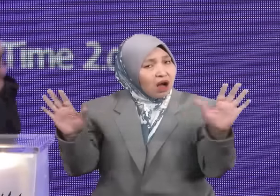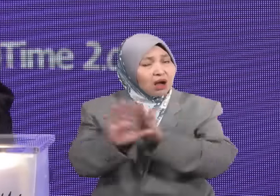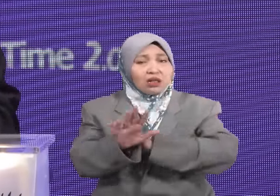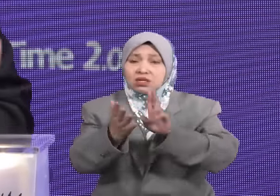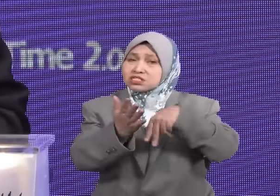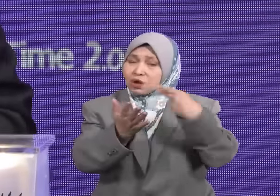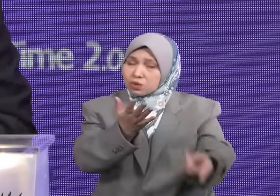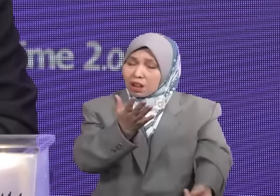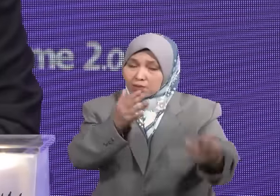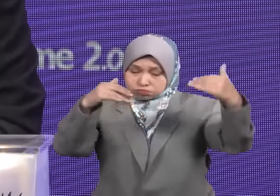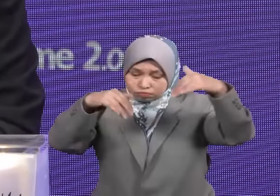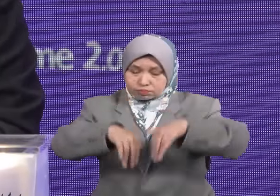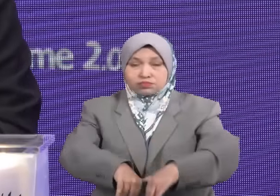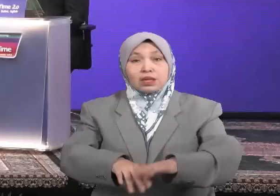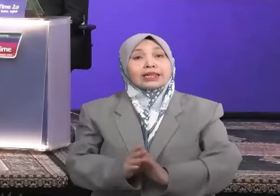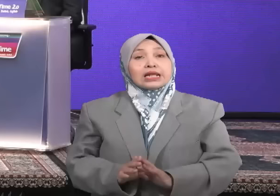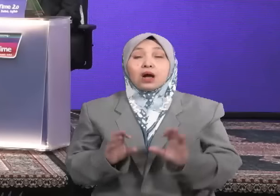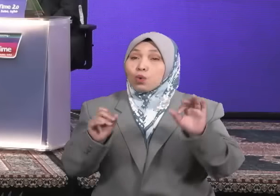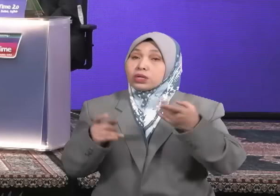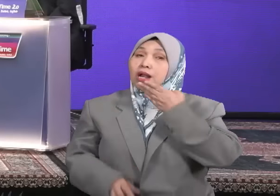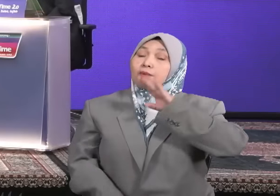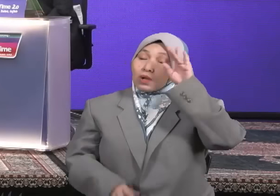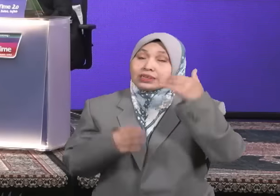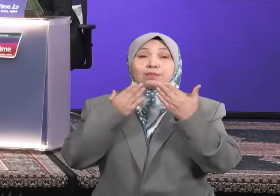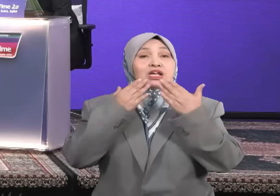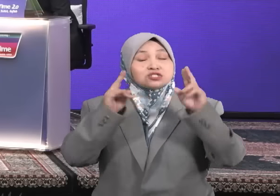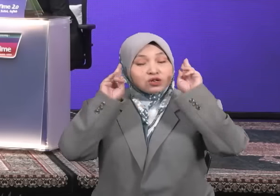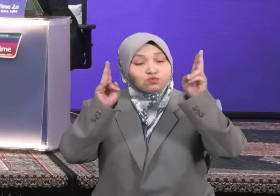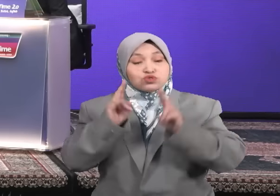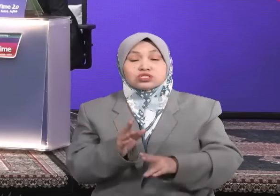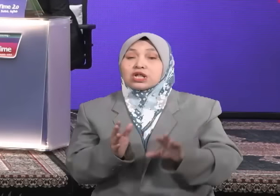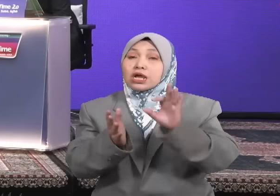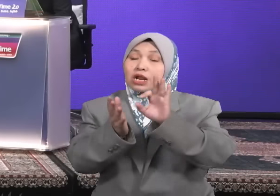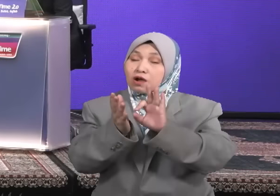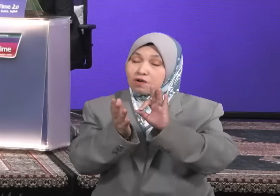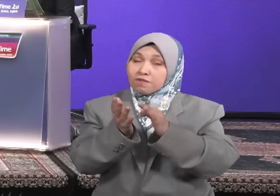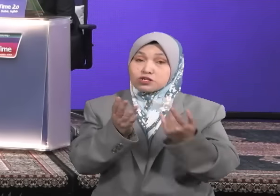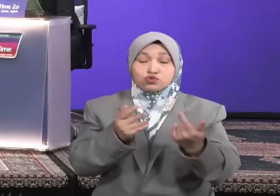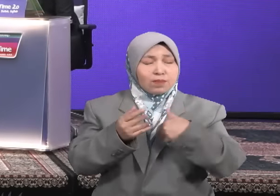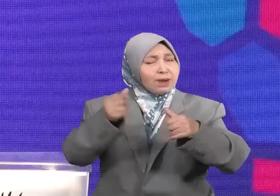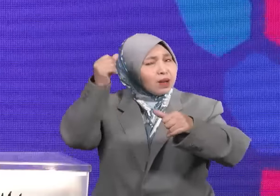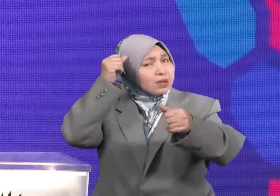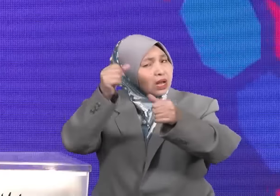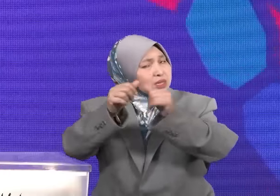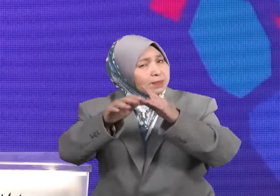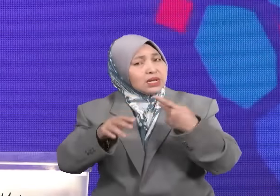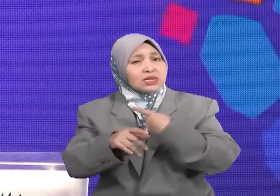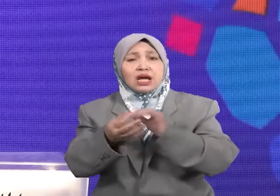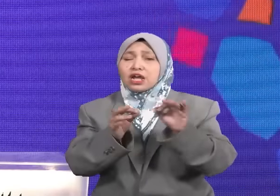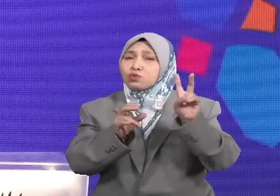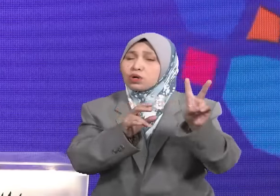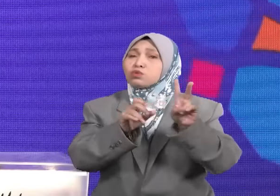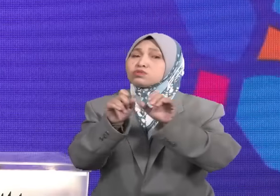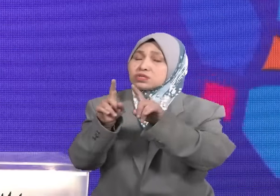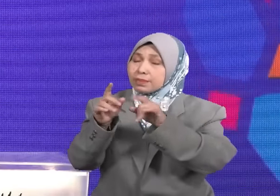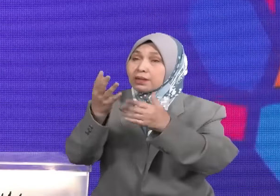terjatuh dalam gaung yang sama. Silap ustaz. Baik, alhamdulillah, terima kasih Fadhil Ustaz Tun Fazrul memberikan peringatan kepada kita pada ayat 211 dan kita dapat